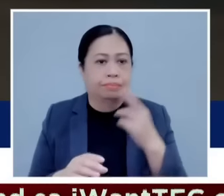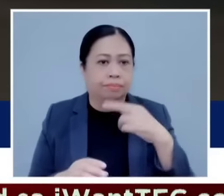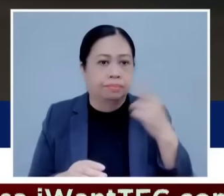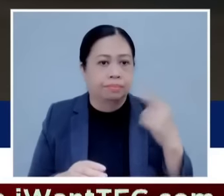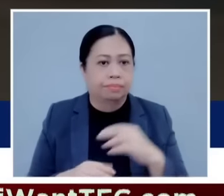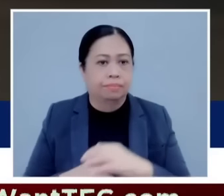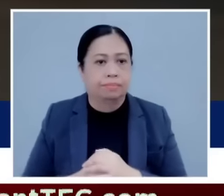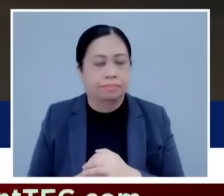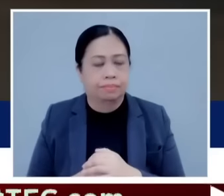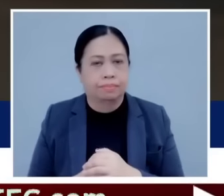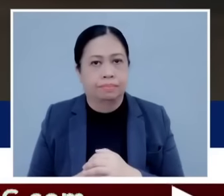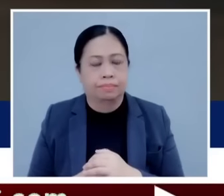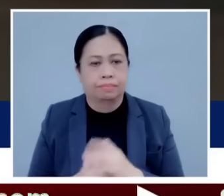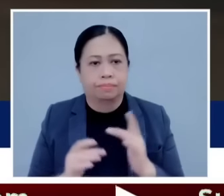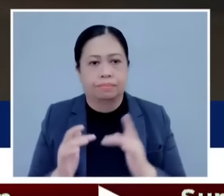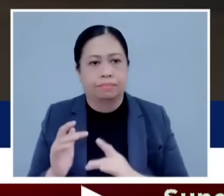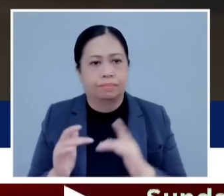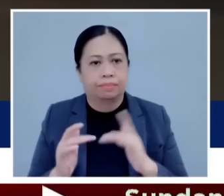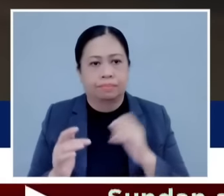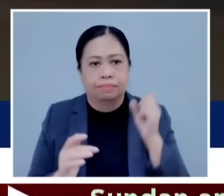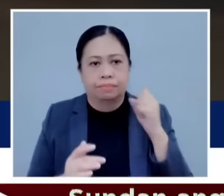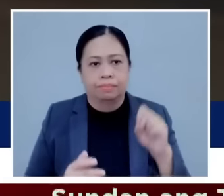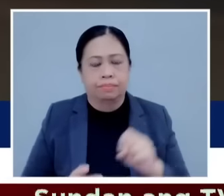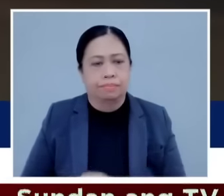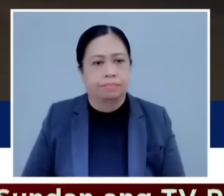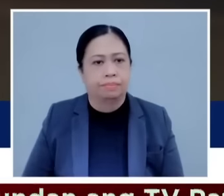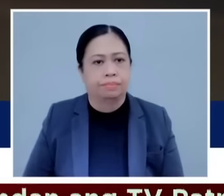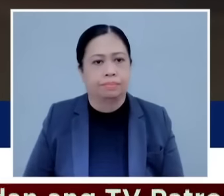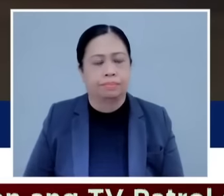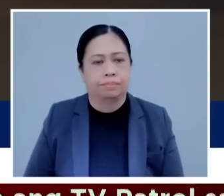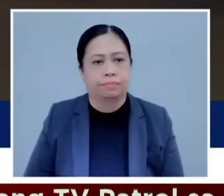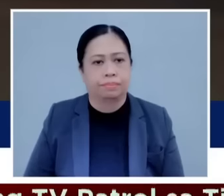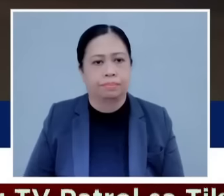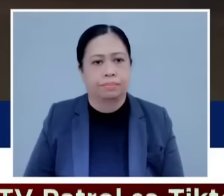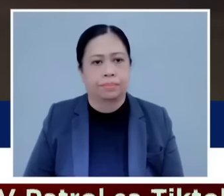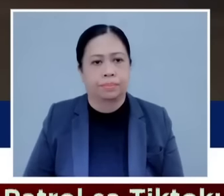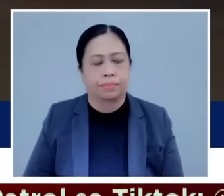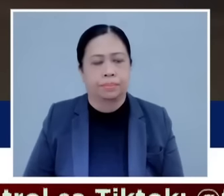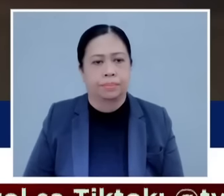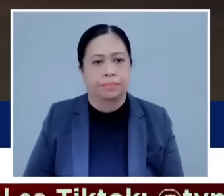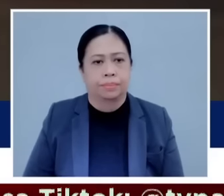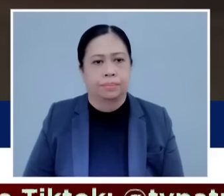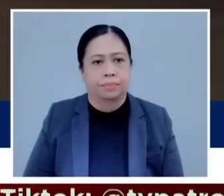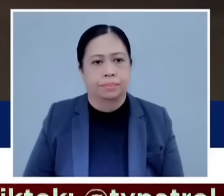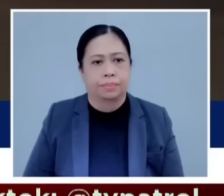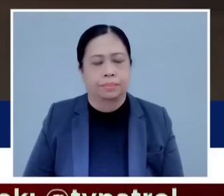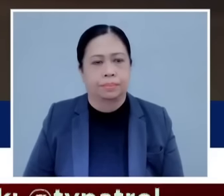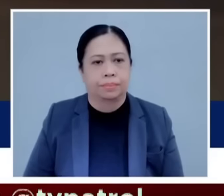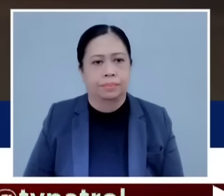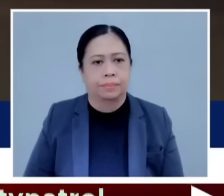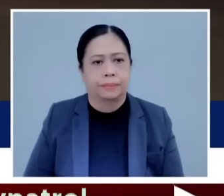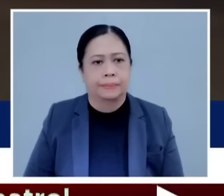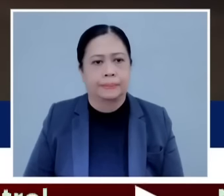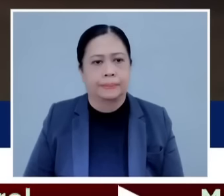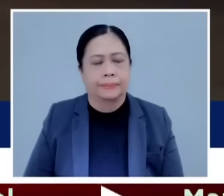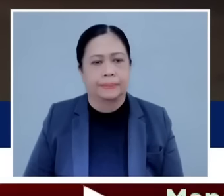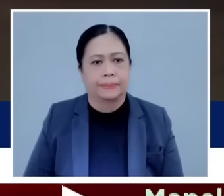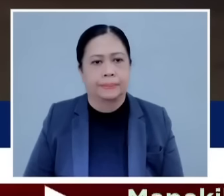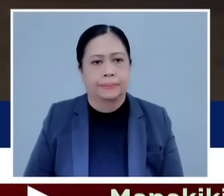umabot na sa halos 50 ang nasita at natikitan. Ang sabi ng San Mateo LGU, Yung mga drivers ng e-trikes na nasita